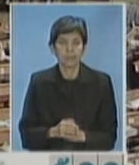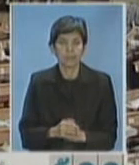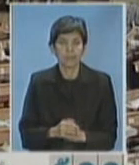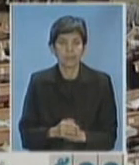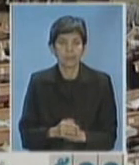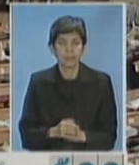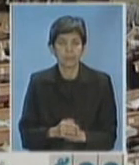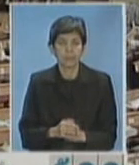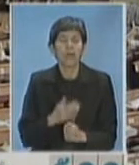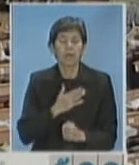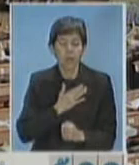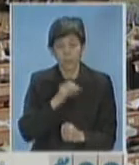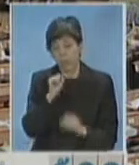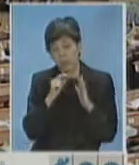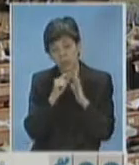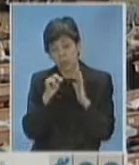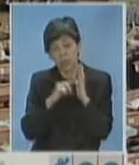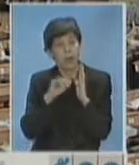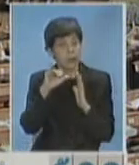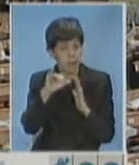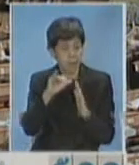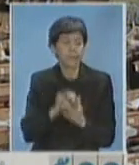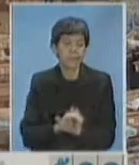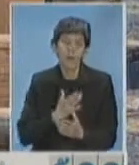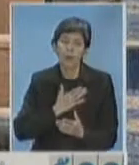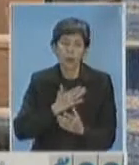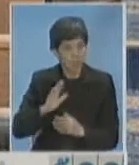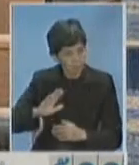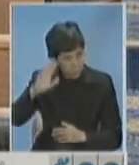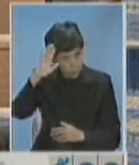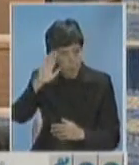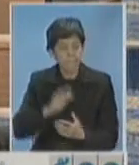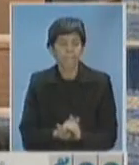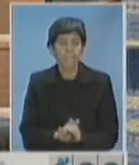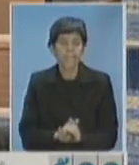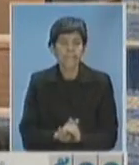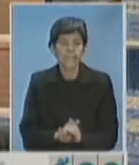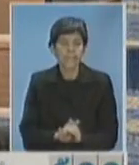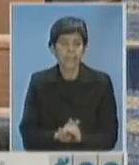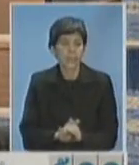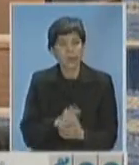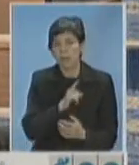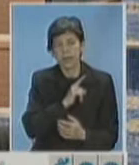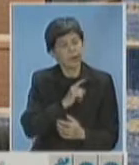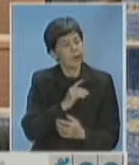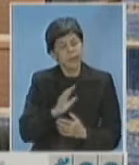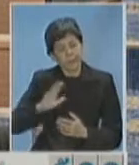ท่านประธานครับผมสุนัยจุลประสุทธรครับขออนุญาตประท้วงการทำหน้า